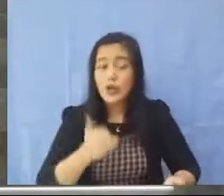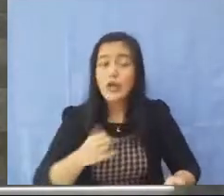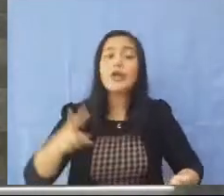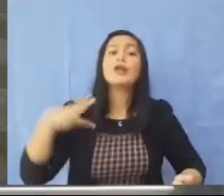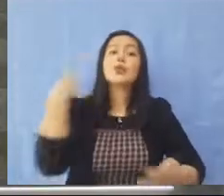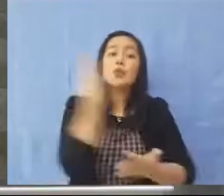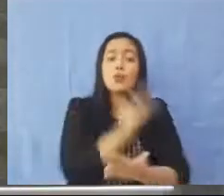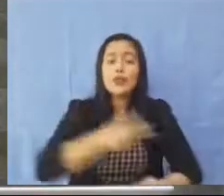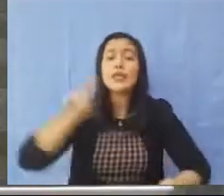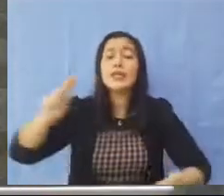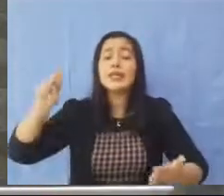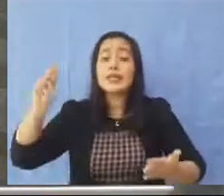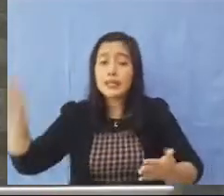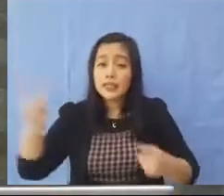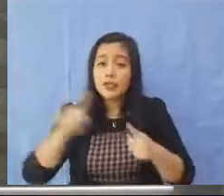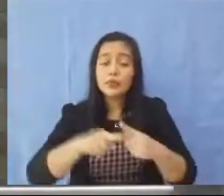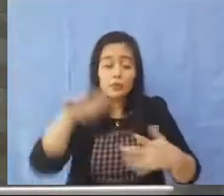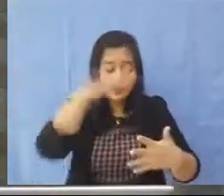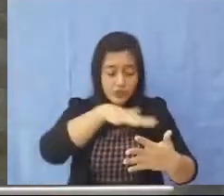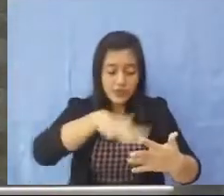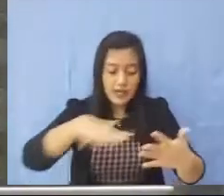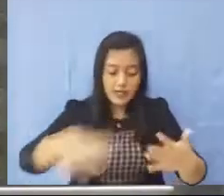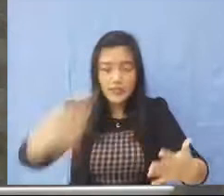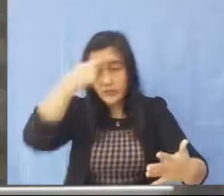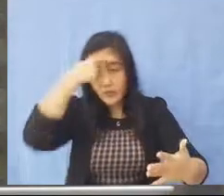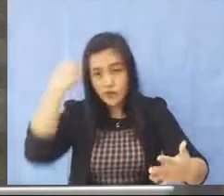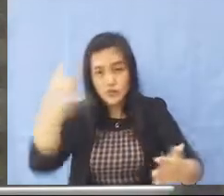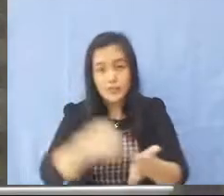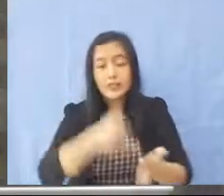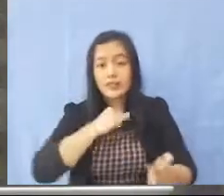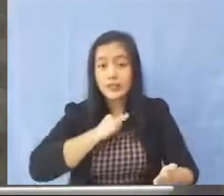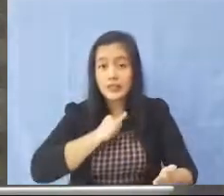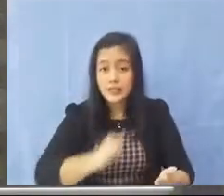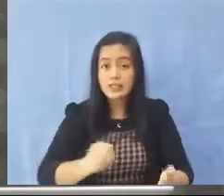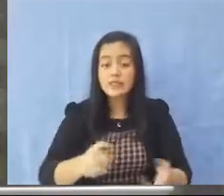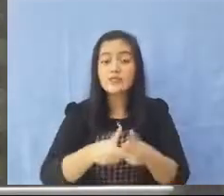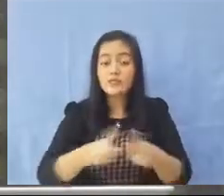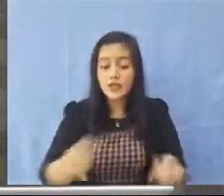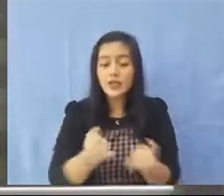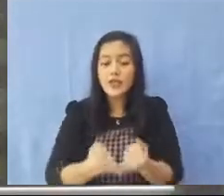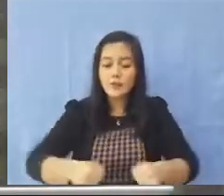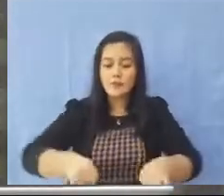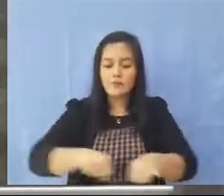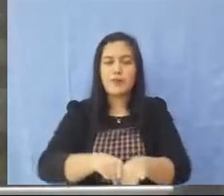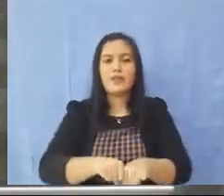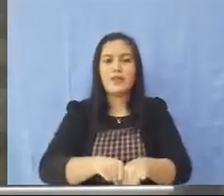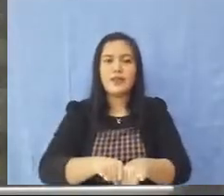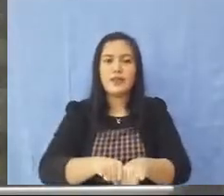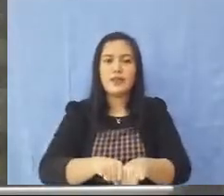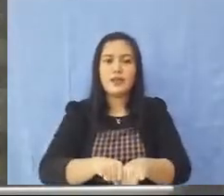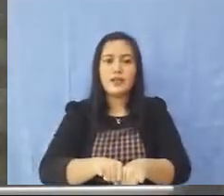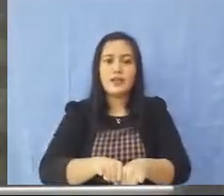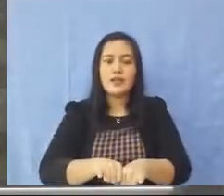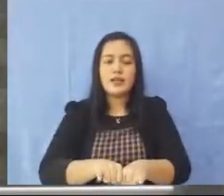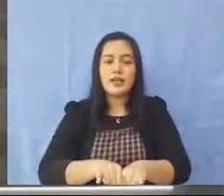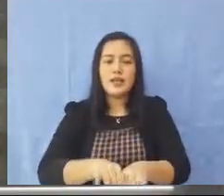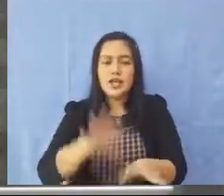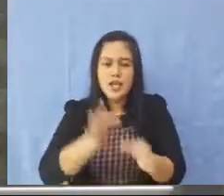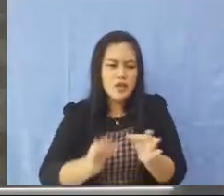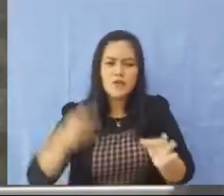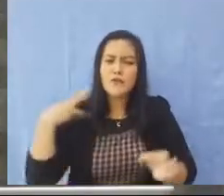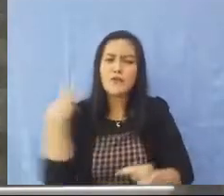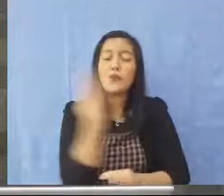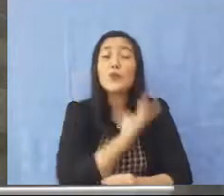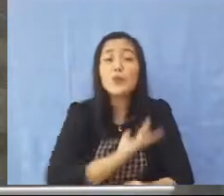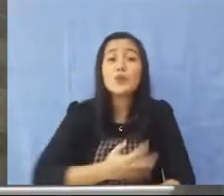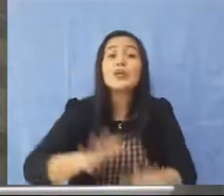bigyan din ito, it's because kung gusto mo pang makilala kung paano ipinresent ng Diyos